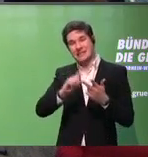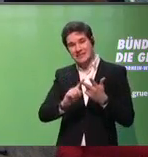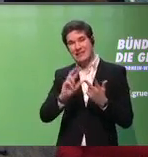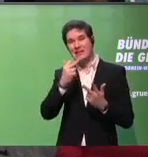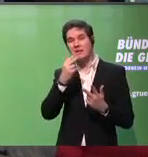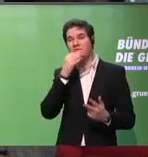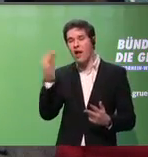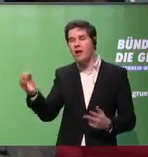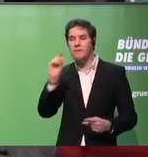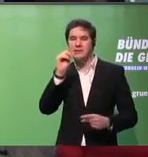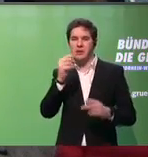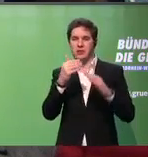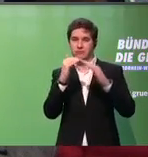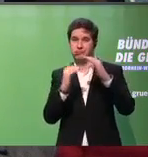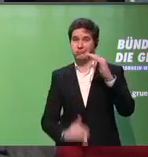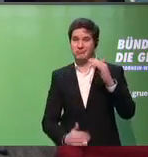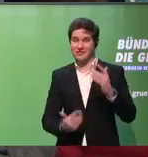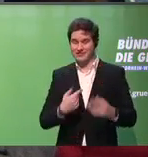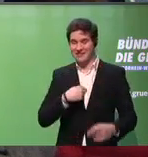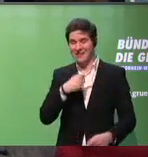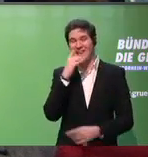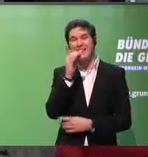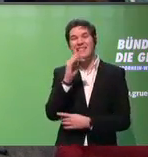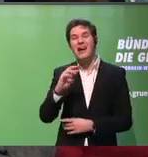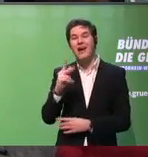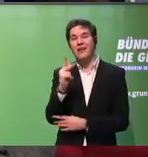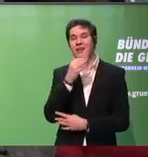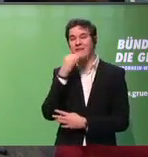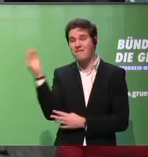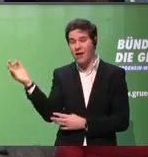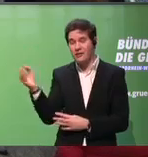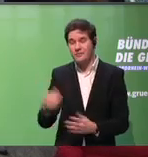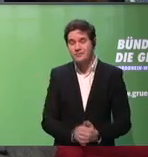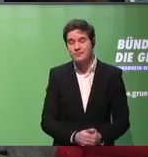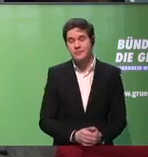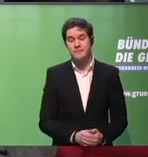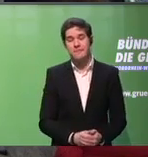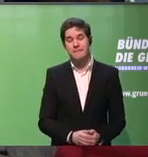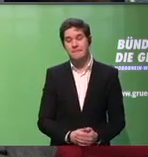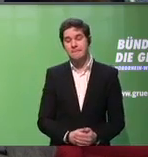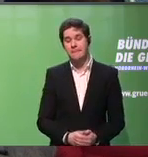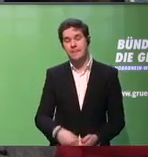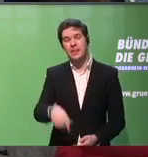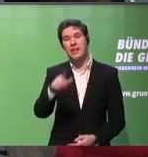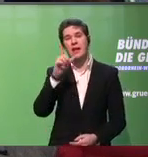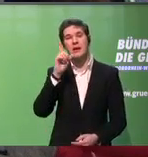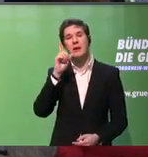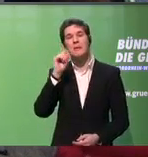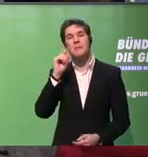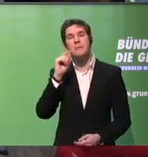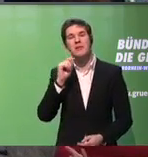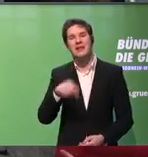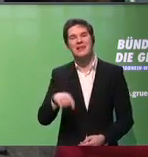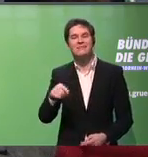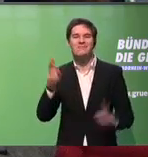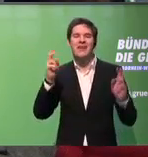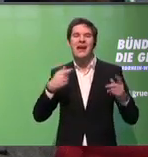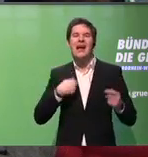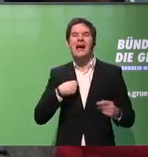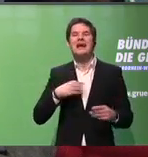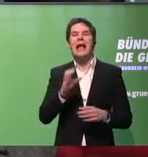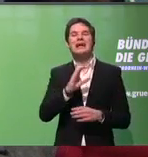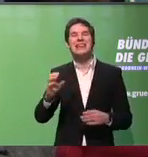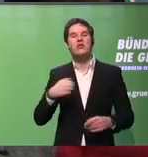Netz eingegangen von Dirk. Der fragt dich, inwieweit kann die Entkopplung des Casino-Kapitalismus von der Realwirtschaft